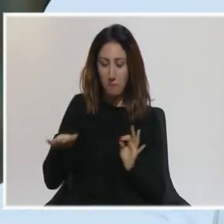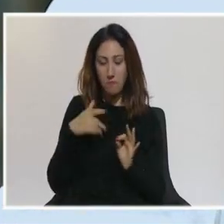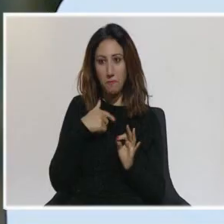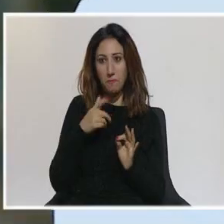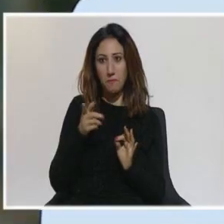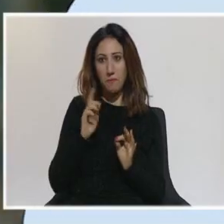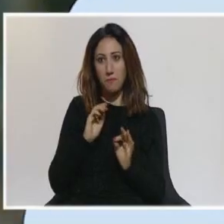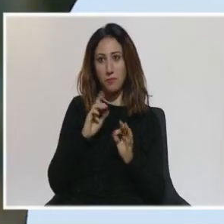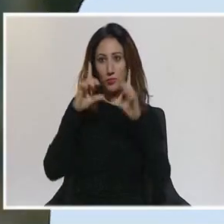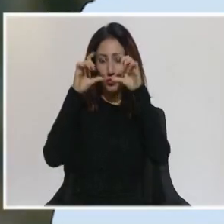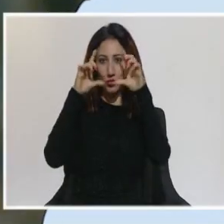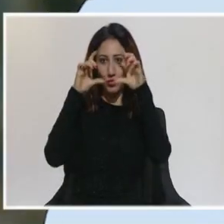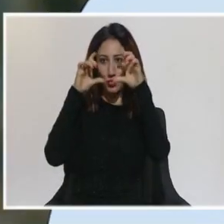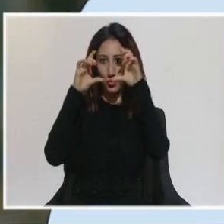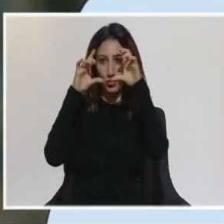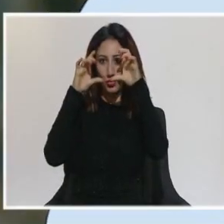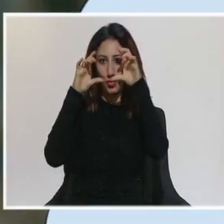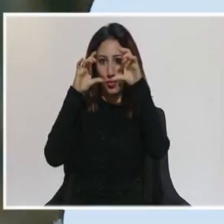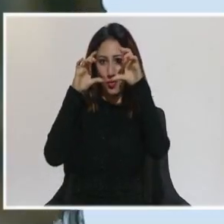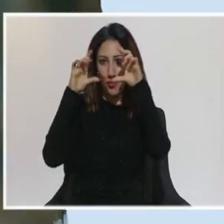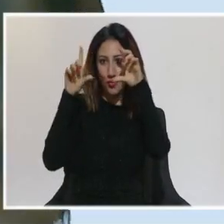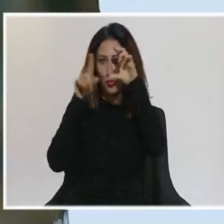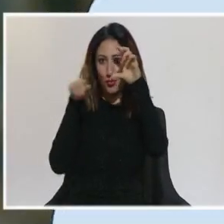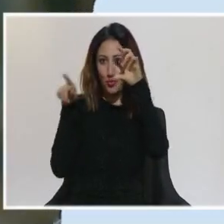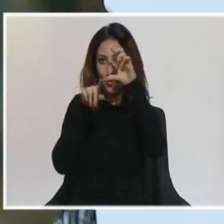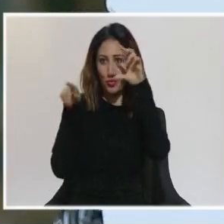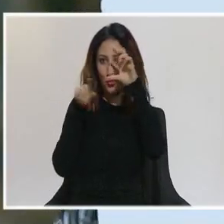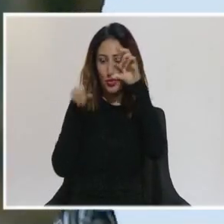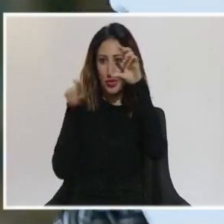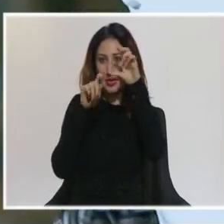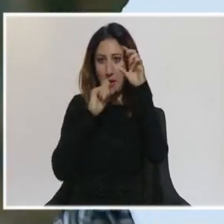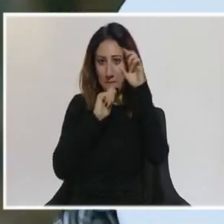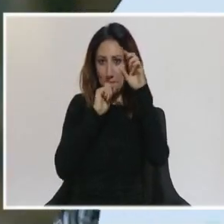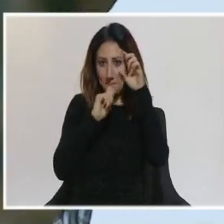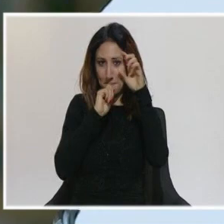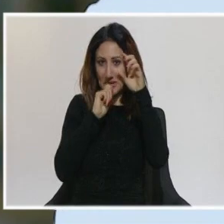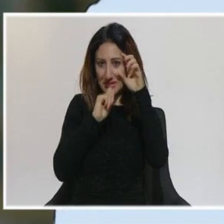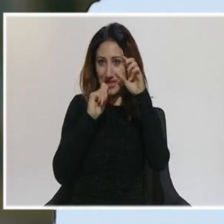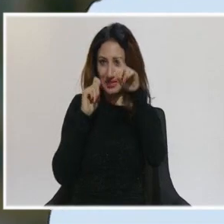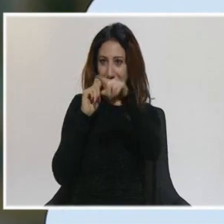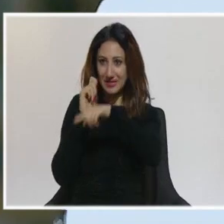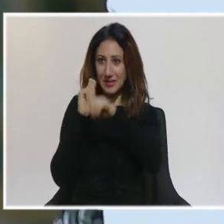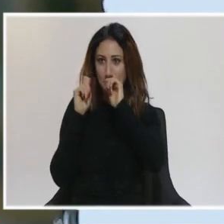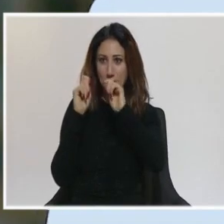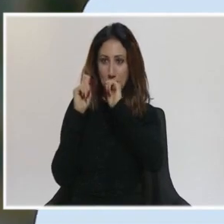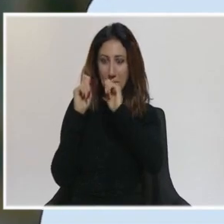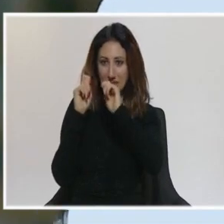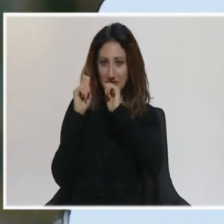انا في صوره كده هما بيتنافسوا على انهم ايه، مصاصة وده ماسك مصاصة وهي ماسكة مصاصة،